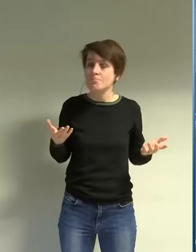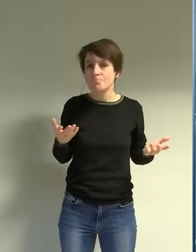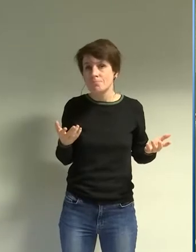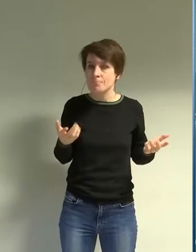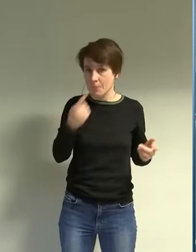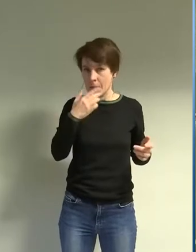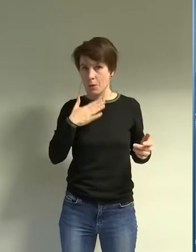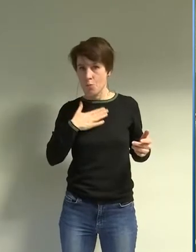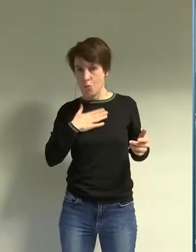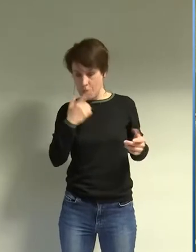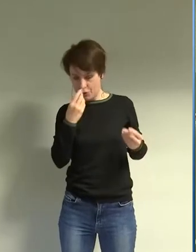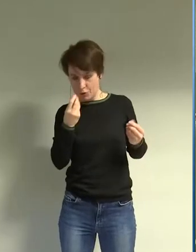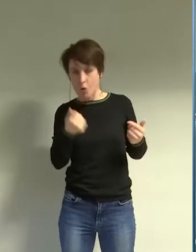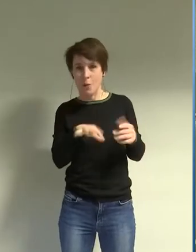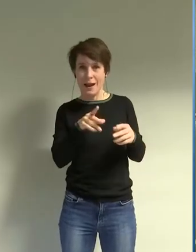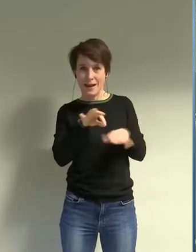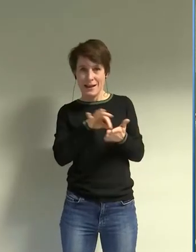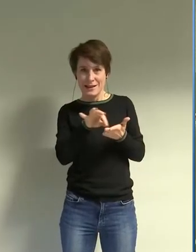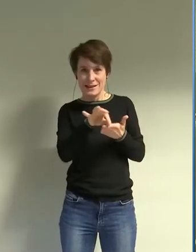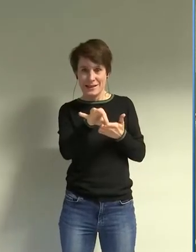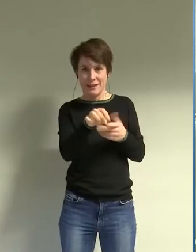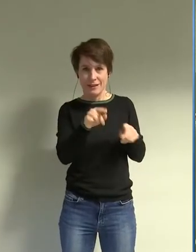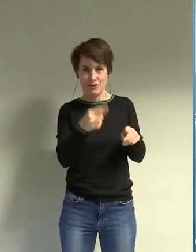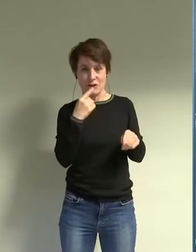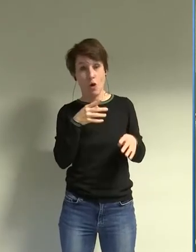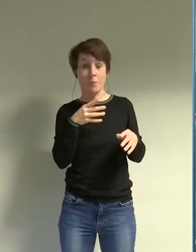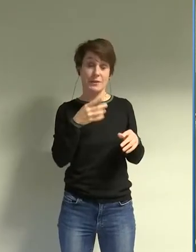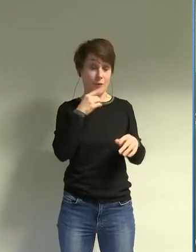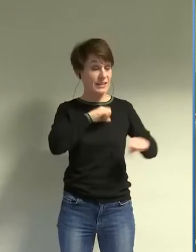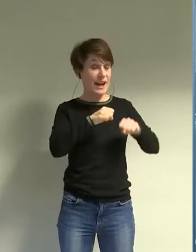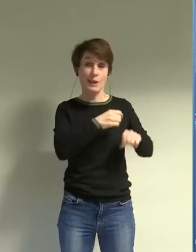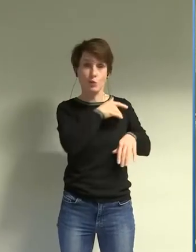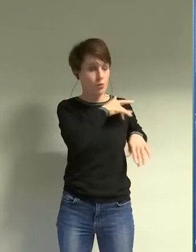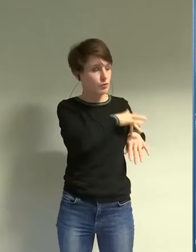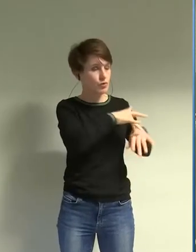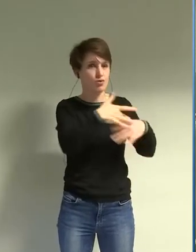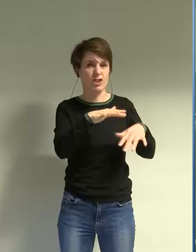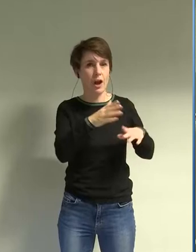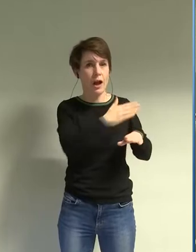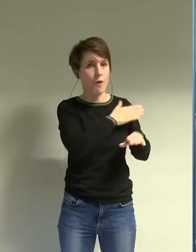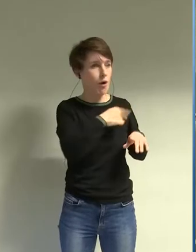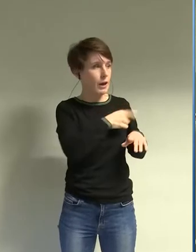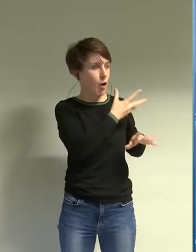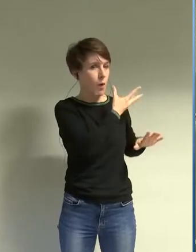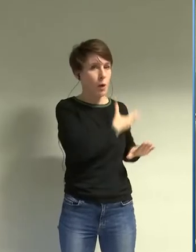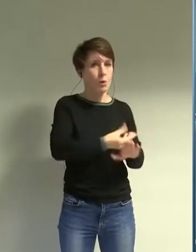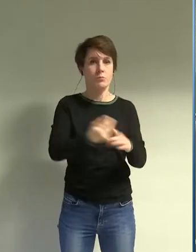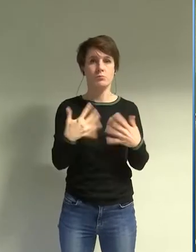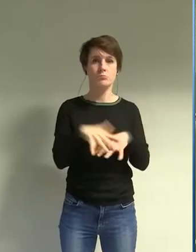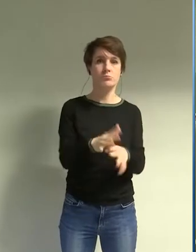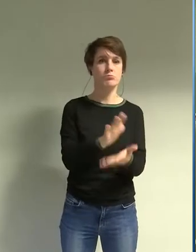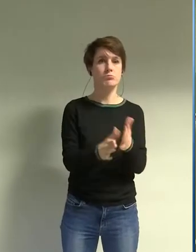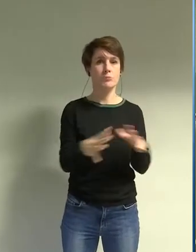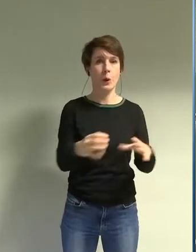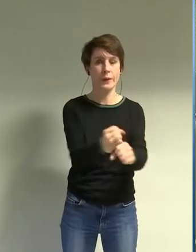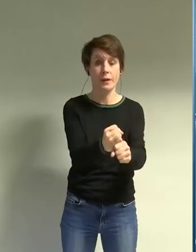filtre qui aurait été appliquée sur un ensemble d'actions préexistantes pour essayer de leur donner une cohérence d'ensemble elles ont peut-être toute leur place dans ce projet